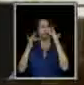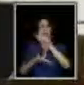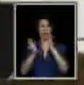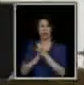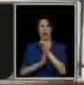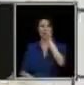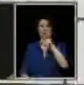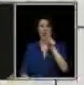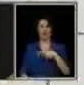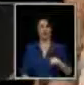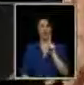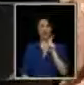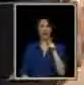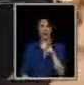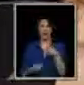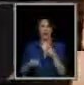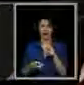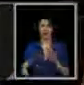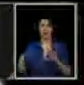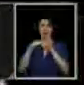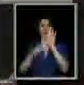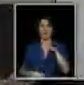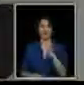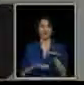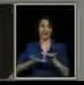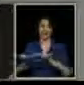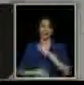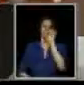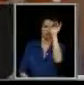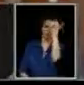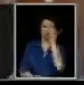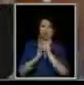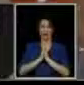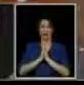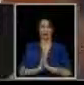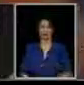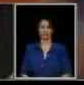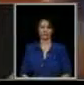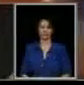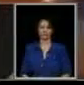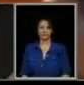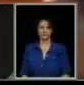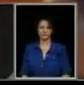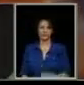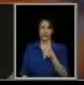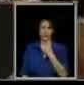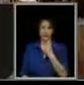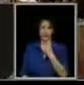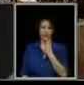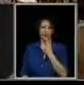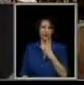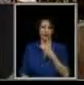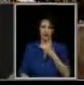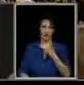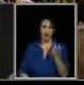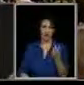בית ורש התקשו להשיג אותם, והיחס זה כבר מוגזם לבקש. לא קיבלתי 3 שבועות, 500 שקל כל שבוע.